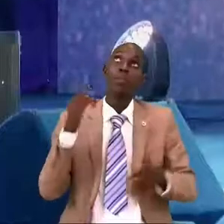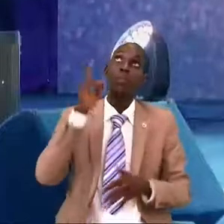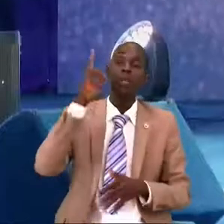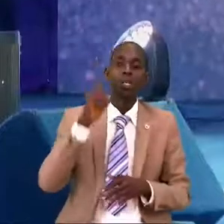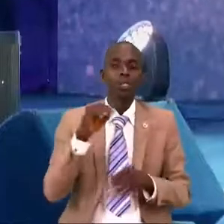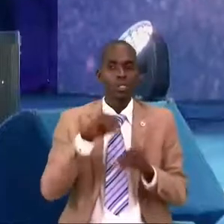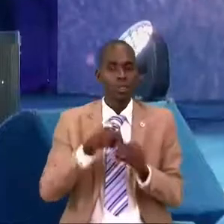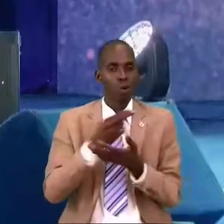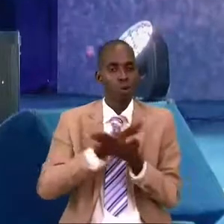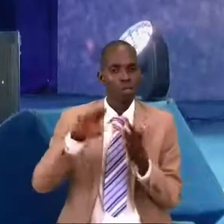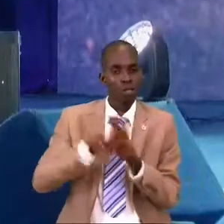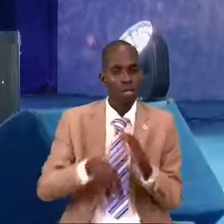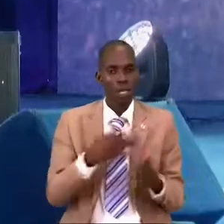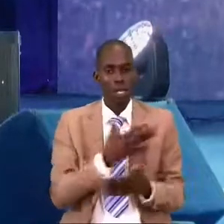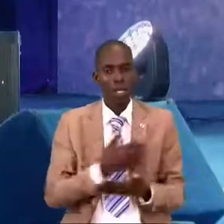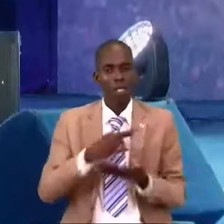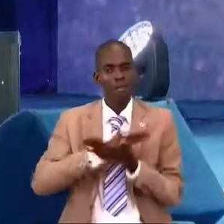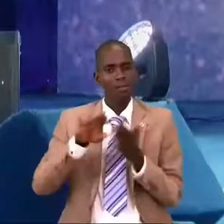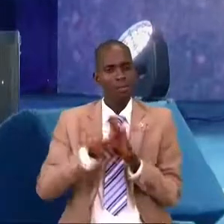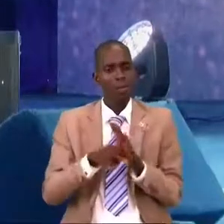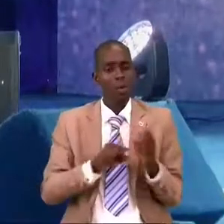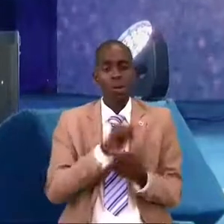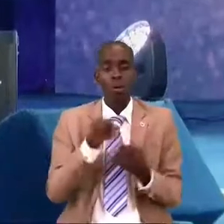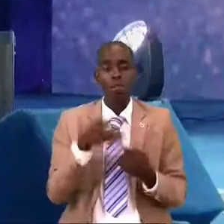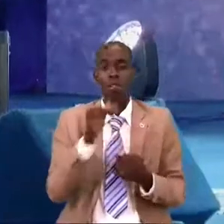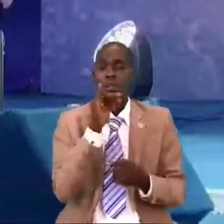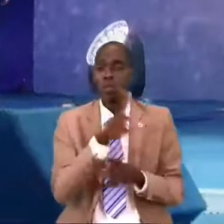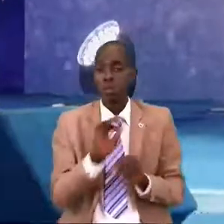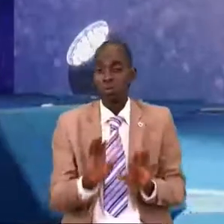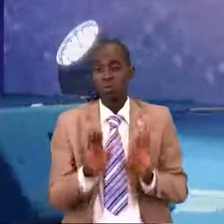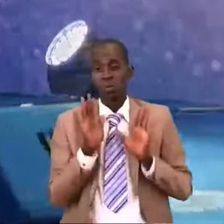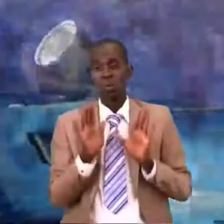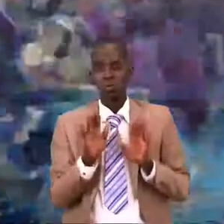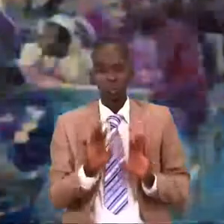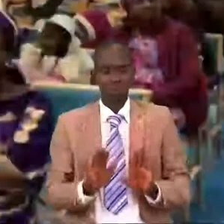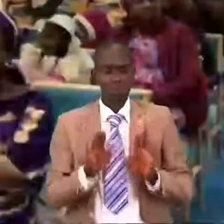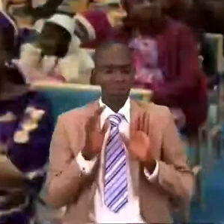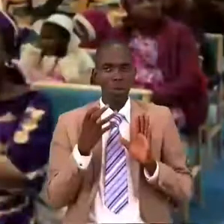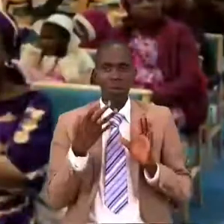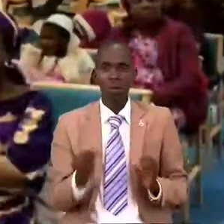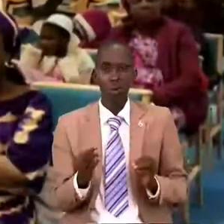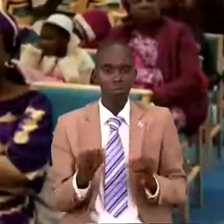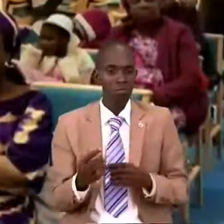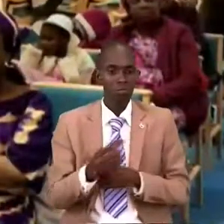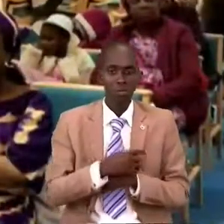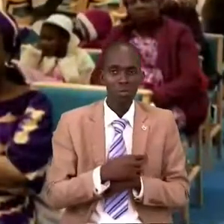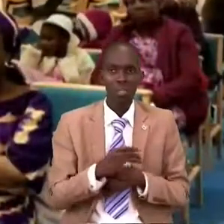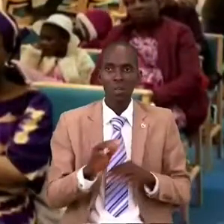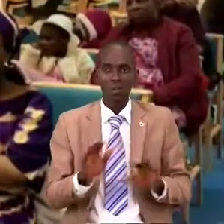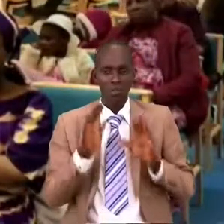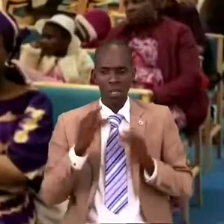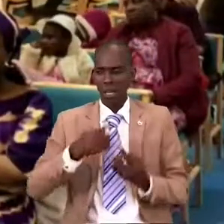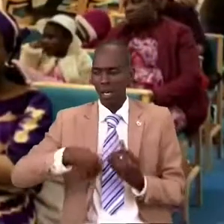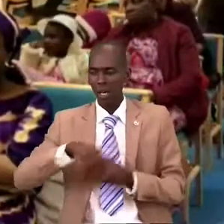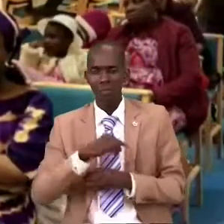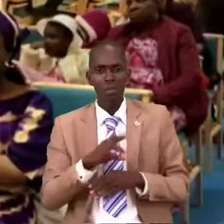pas de crainte intérieure, pas de crainte extérieure, pas de crainte autour de toi. Quand il n'y a pas de crainte, la crainte d'une personne,